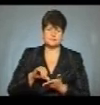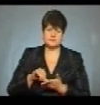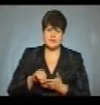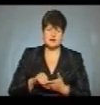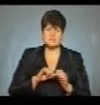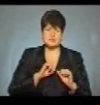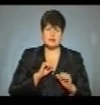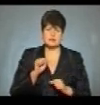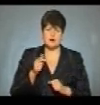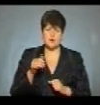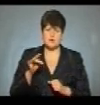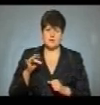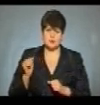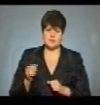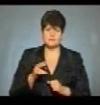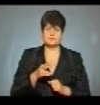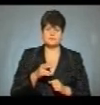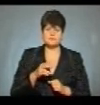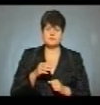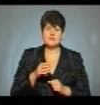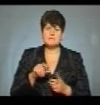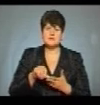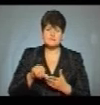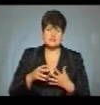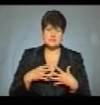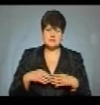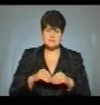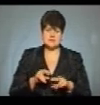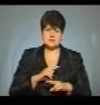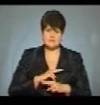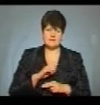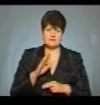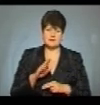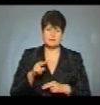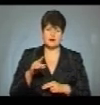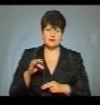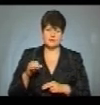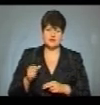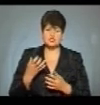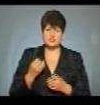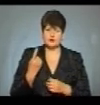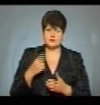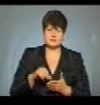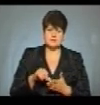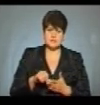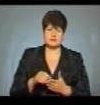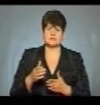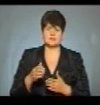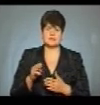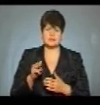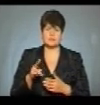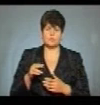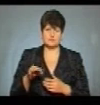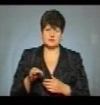Андрія Горбатюка, Петро Грода та Тарас Боднарчук, представник сім'ї загиблої Василь Притула. Ще один представник сім'ї Тетяни Подвашецької,